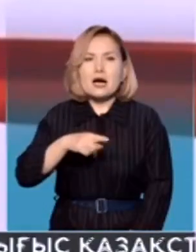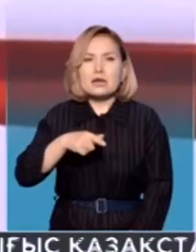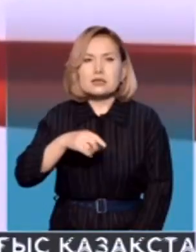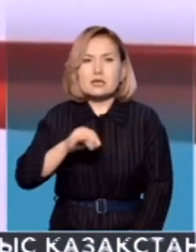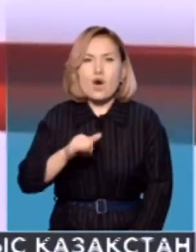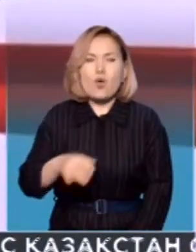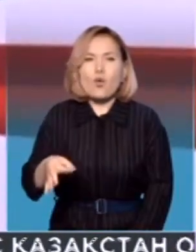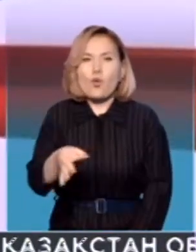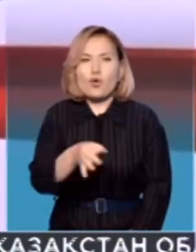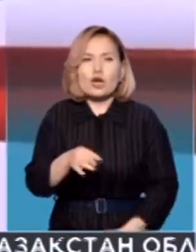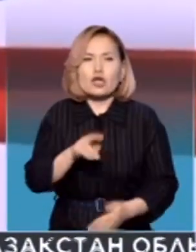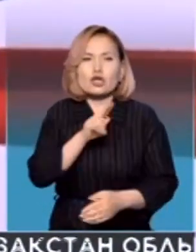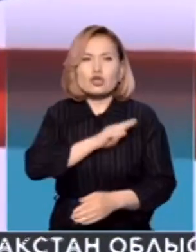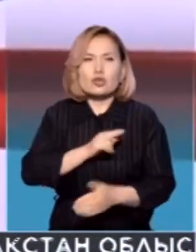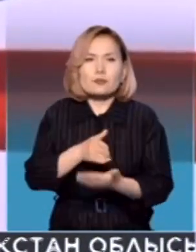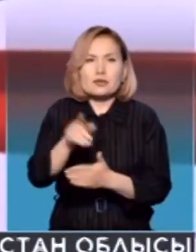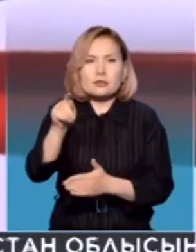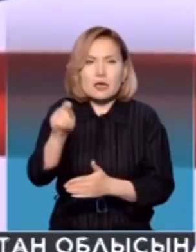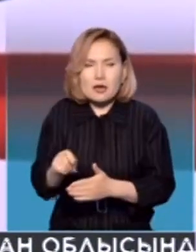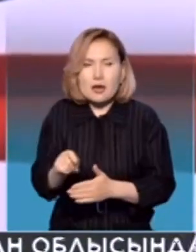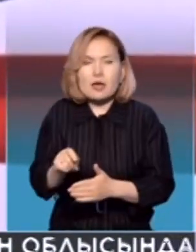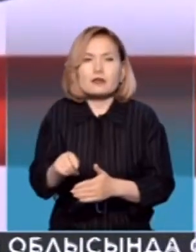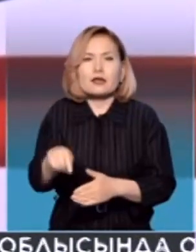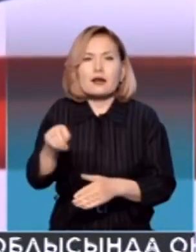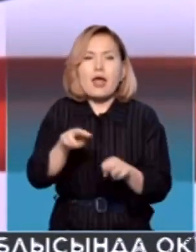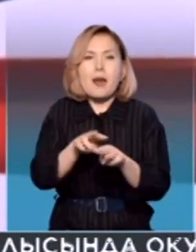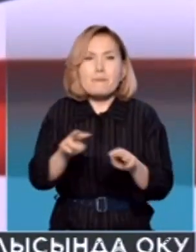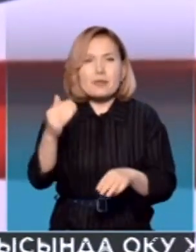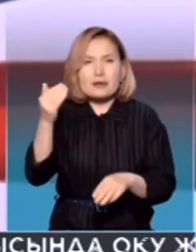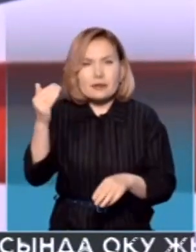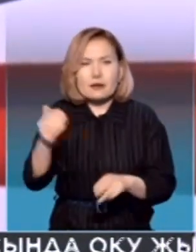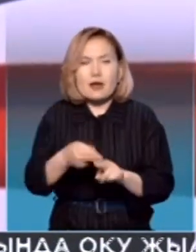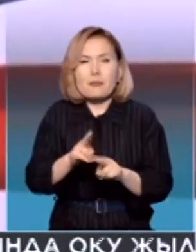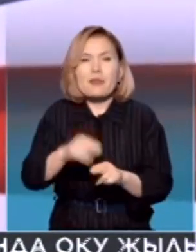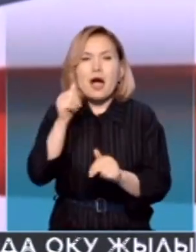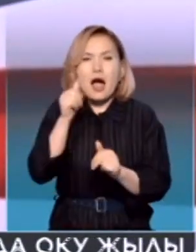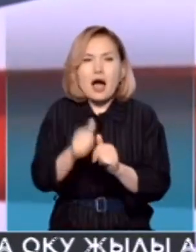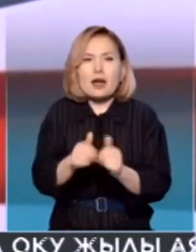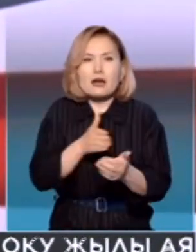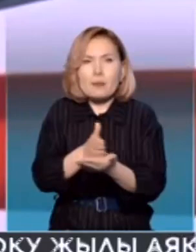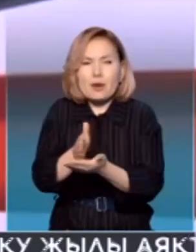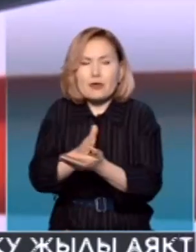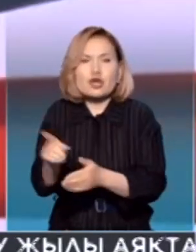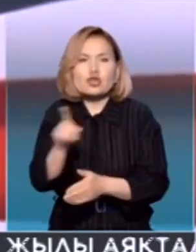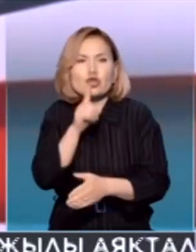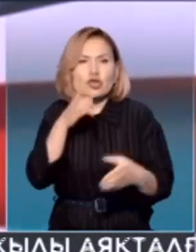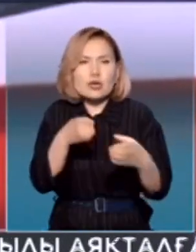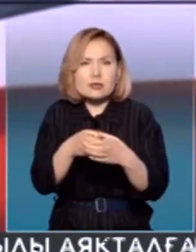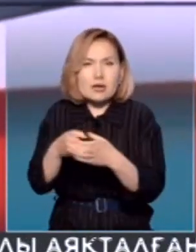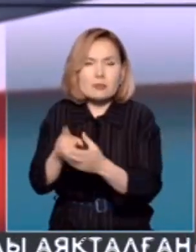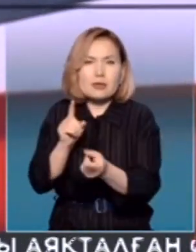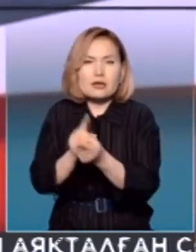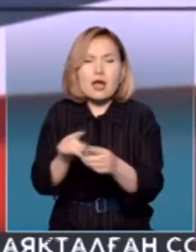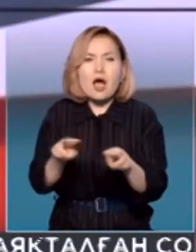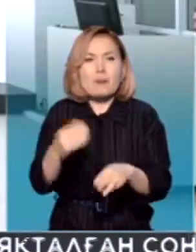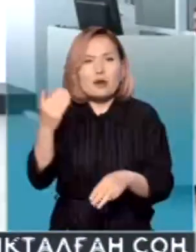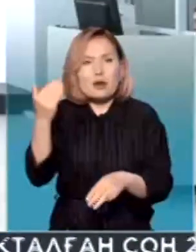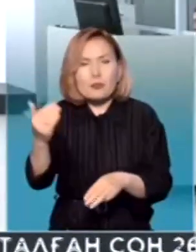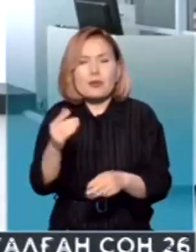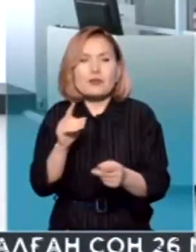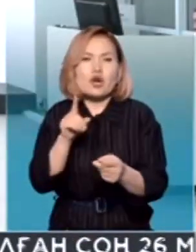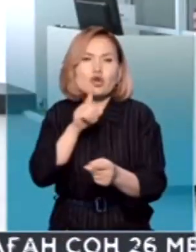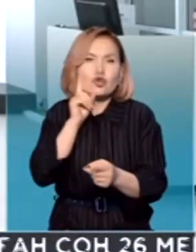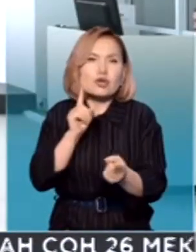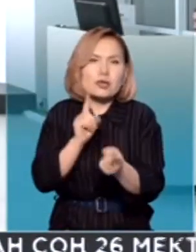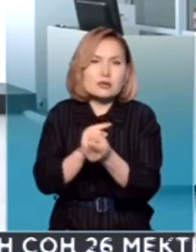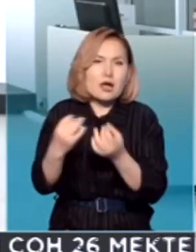Маңғыстау өңіріне жұмыс сапарымен барған ақпарат және қоғамдық даму министрі Дархан Қыдырәлі әрі салада жүрген жастармен кездесті. Министр